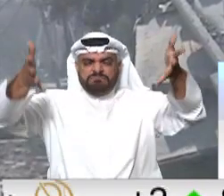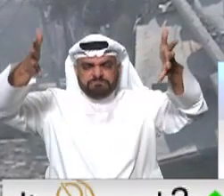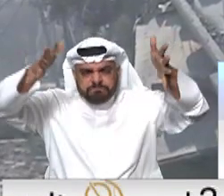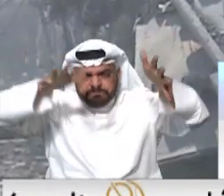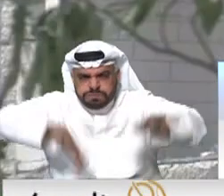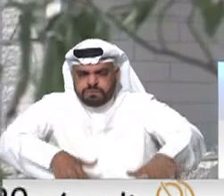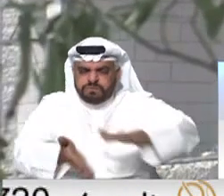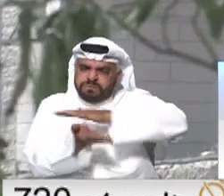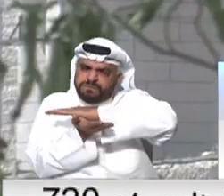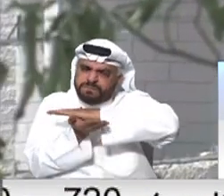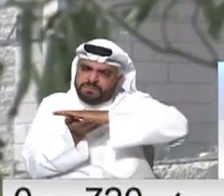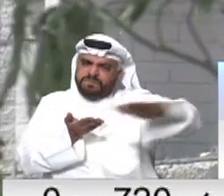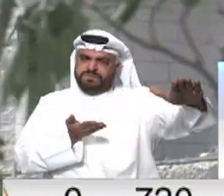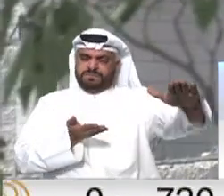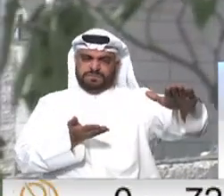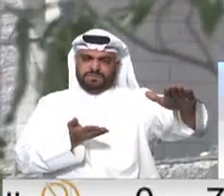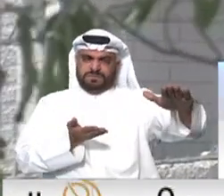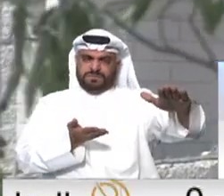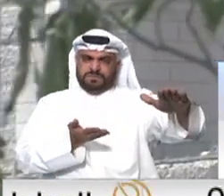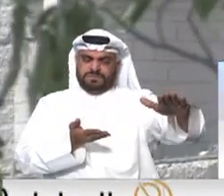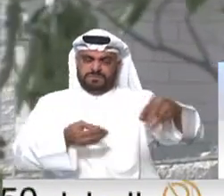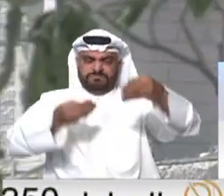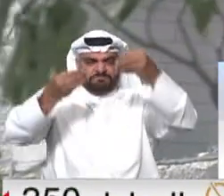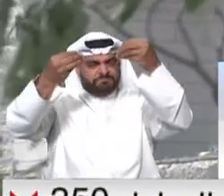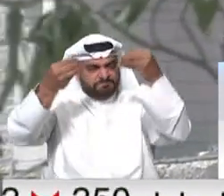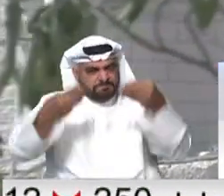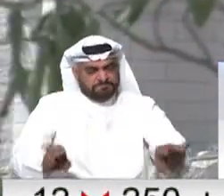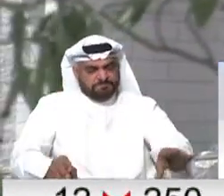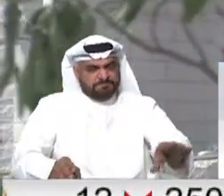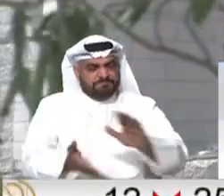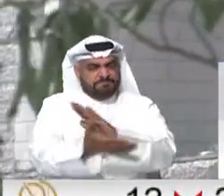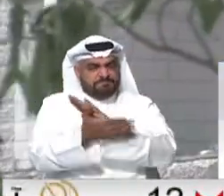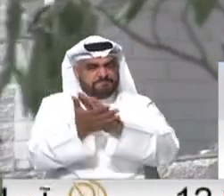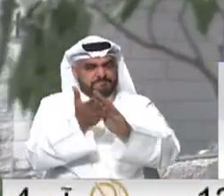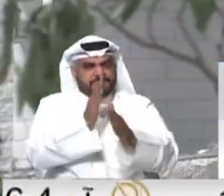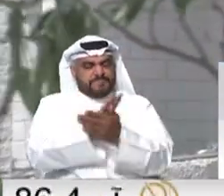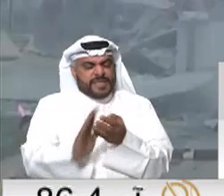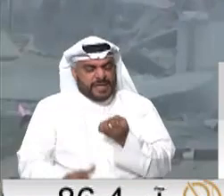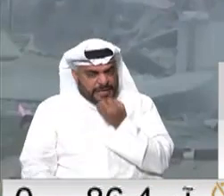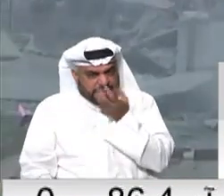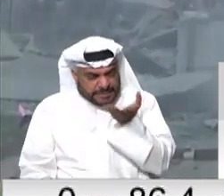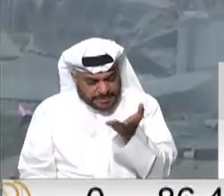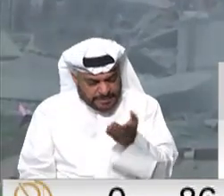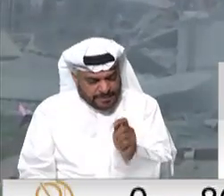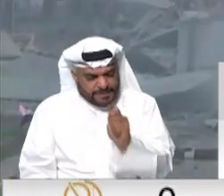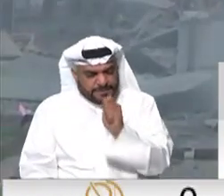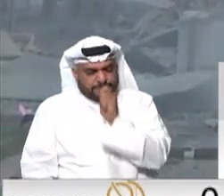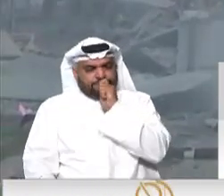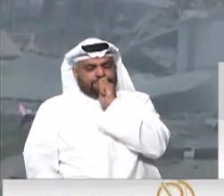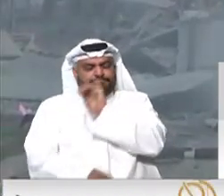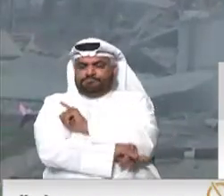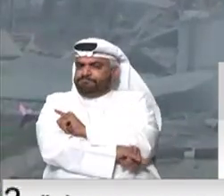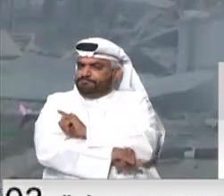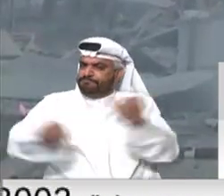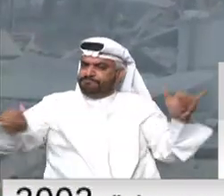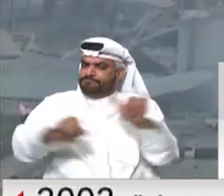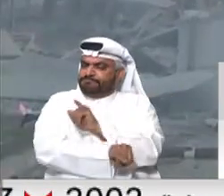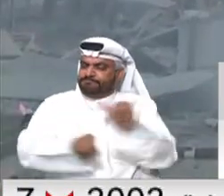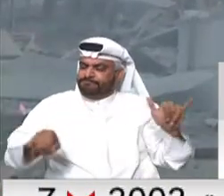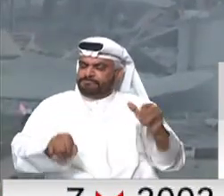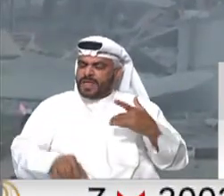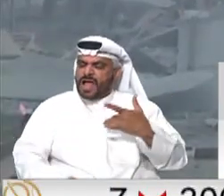بعد عين. جف الكلام هنا وخفق القلب، فهذه المشاهد لا